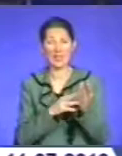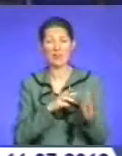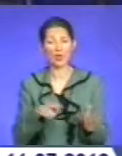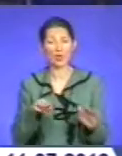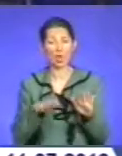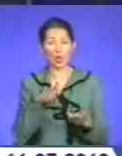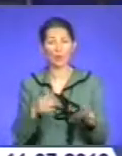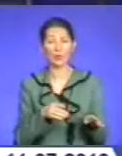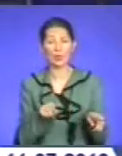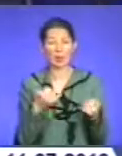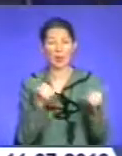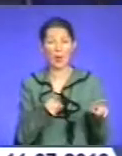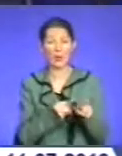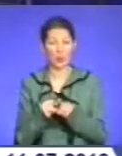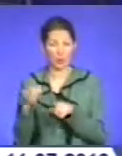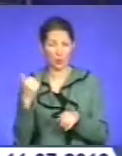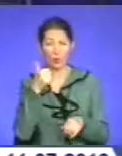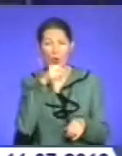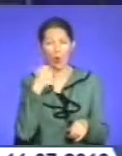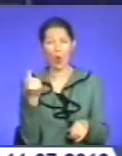зібрала 2 мільйони 200 тисяч тонн зерна.